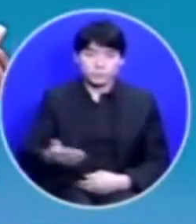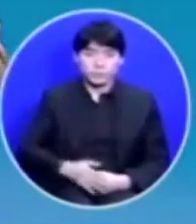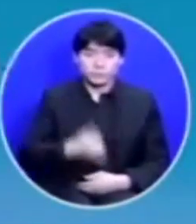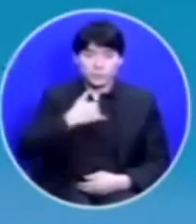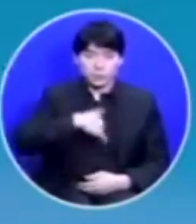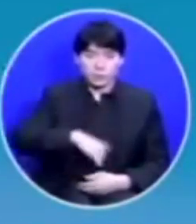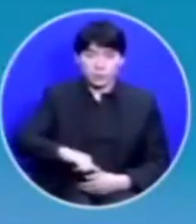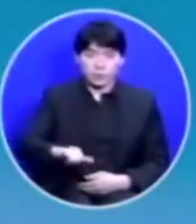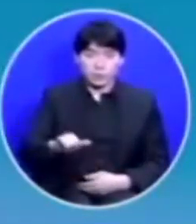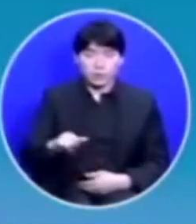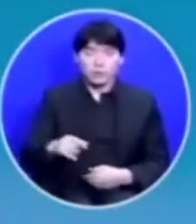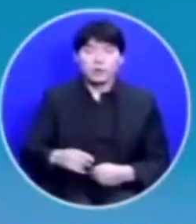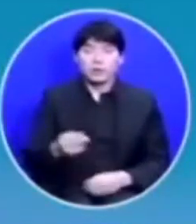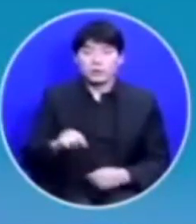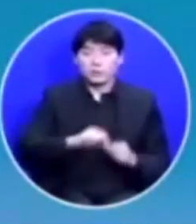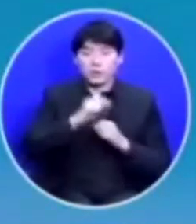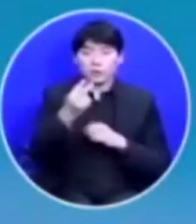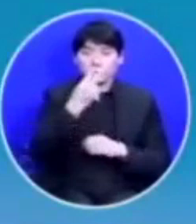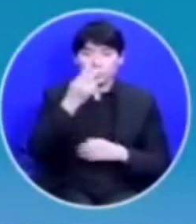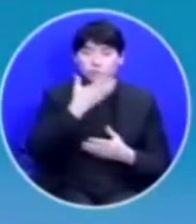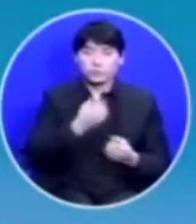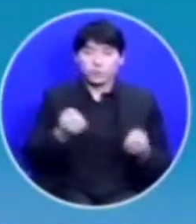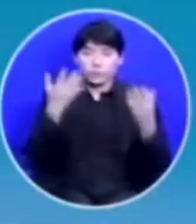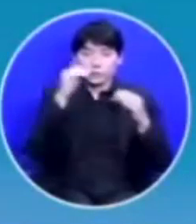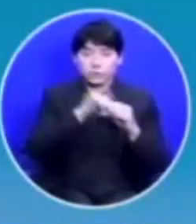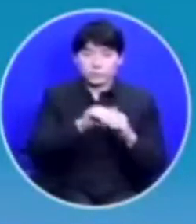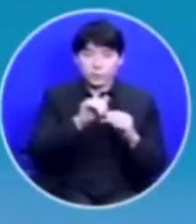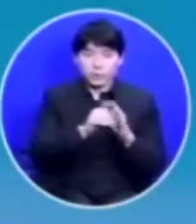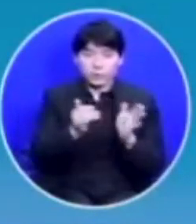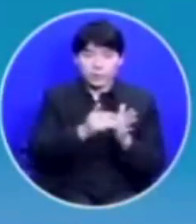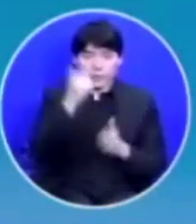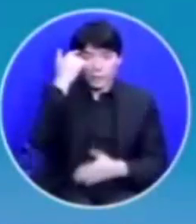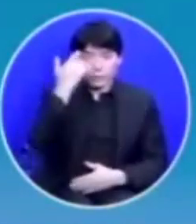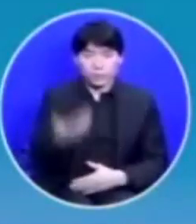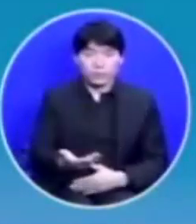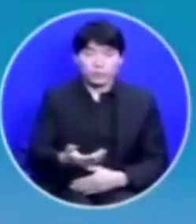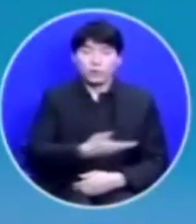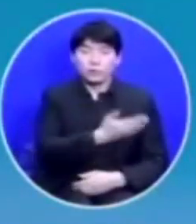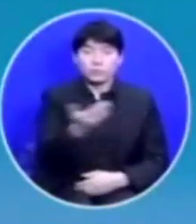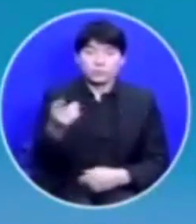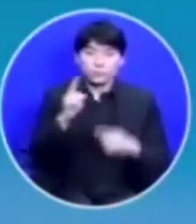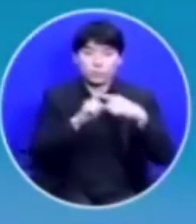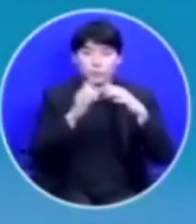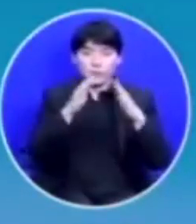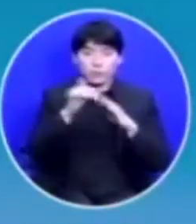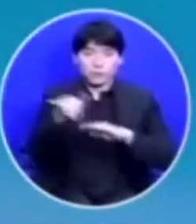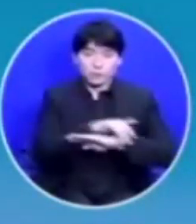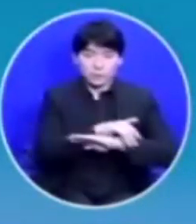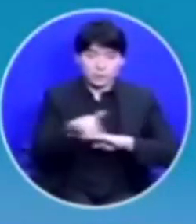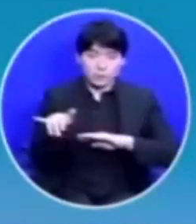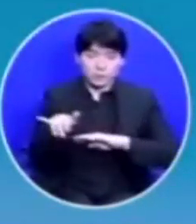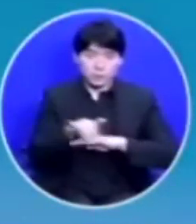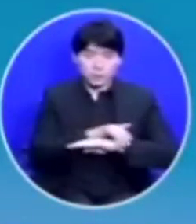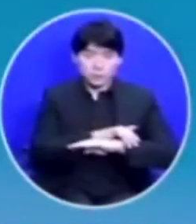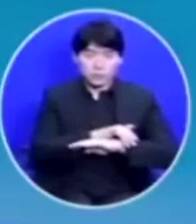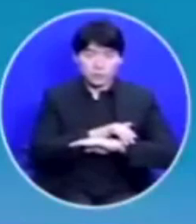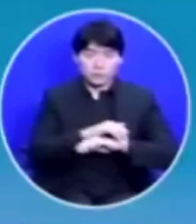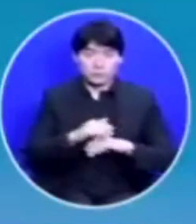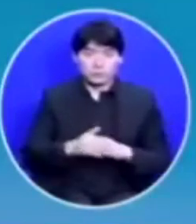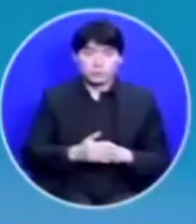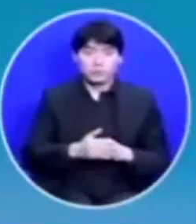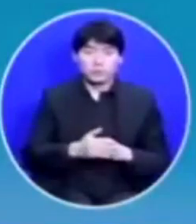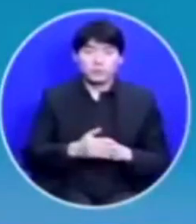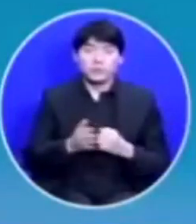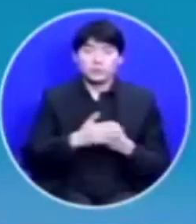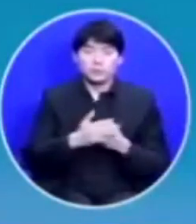자녀들에게 영생의 축복을 심어 주었나요 여러분이 교회 다닌 이 아이들이 구원의 십자가의 복음을 한 번쯤은